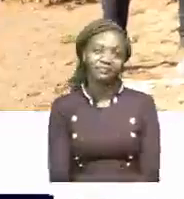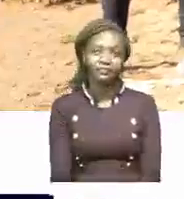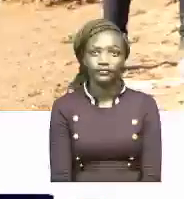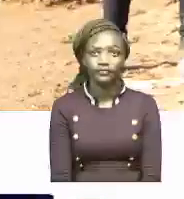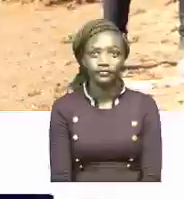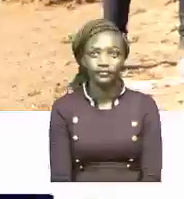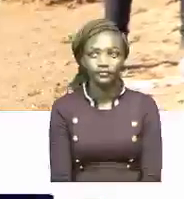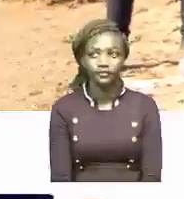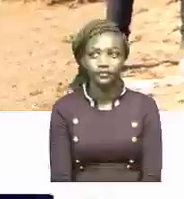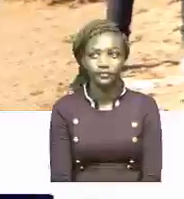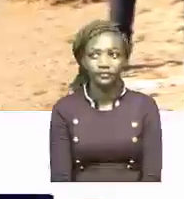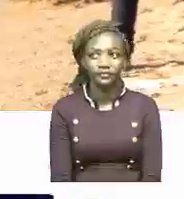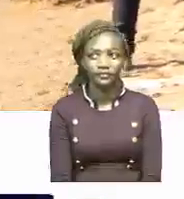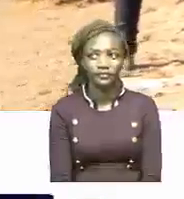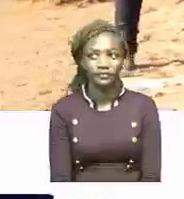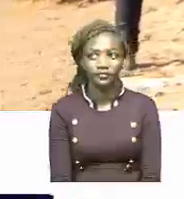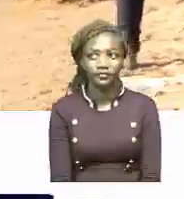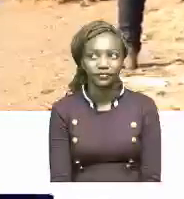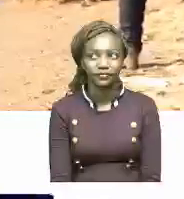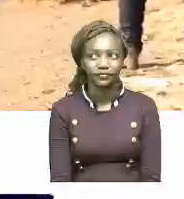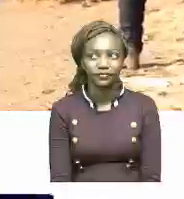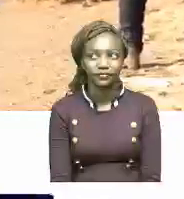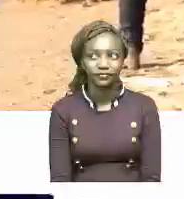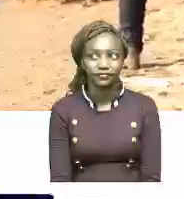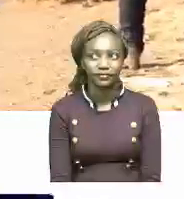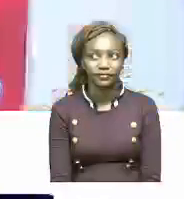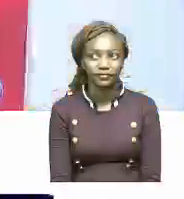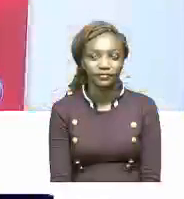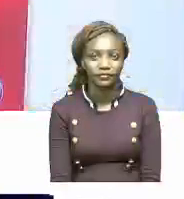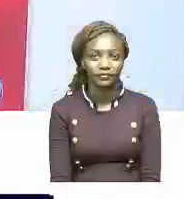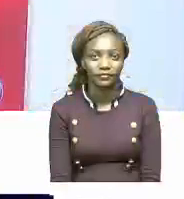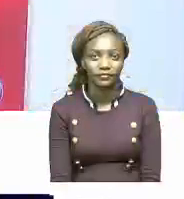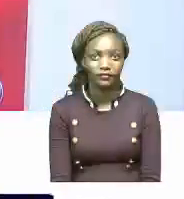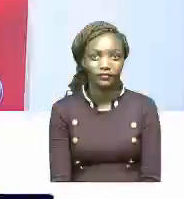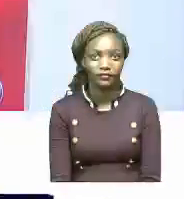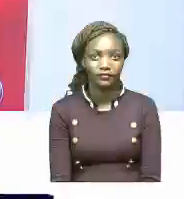Budalangi, Busia County. Ni kazi